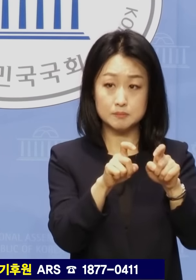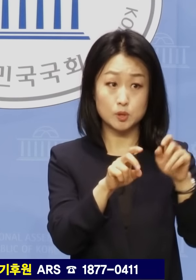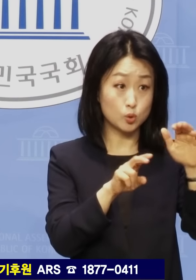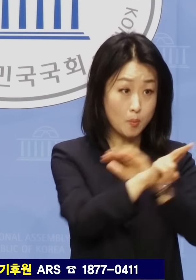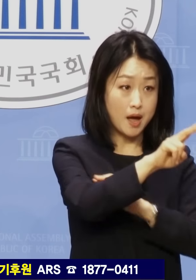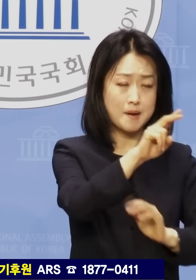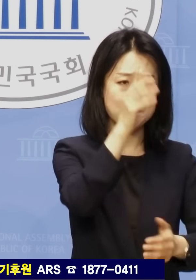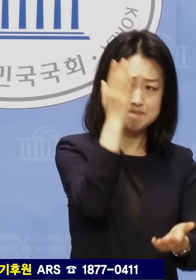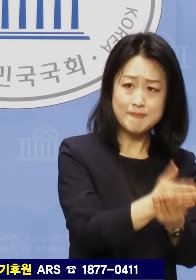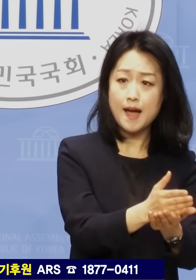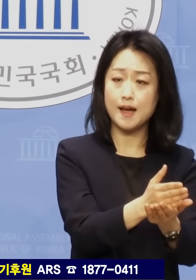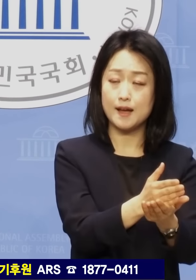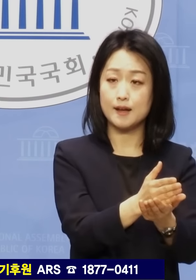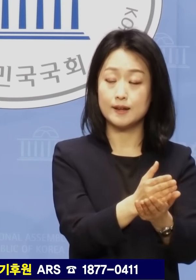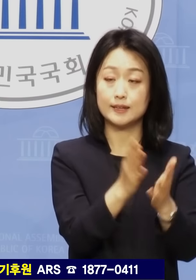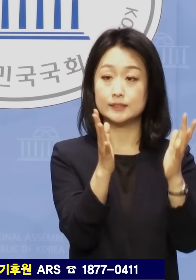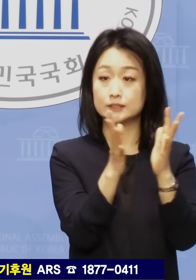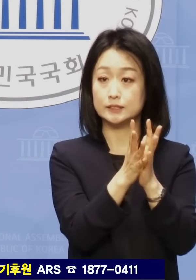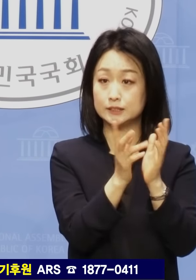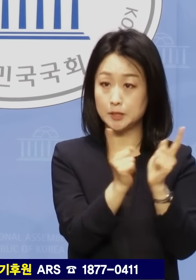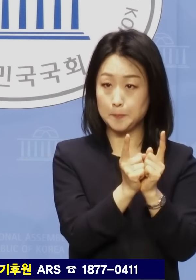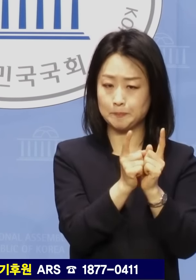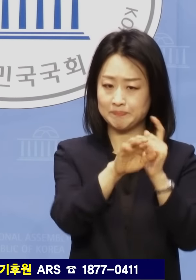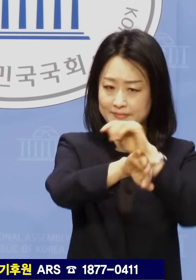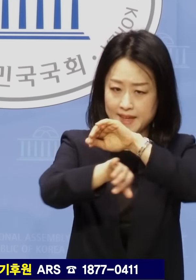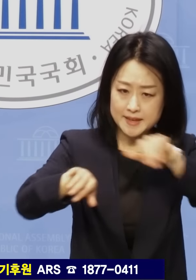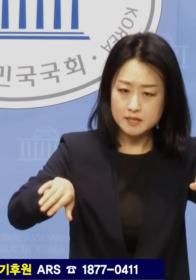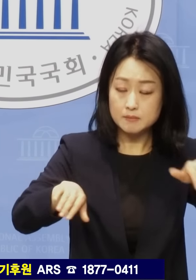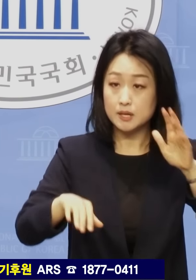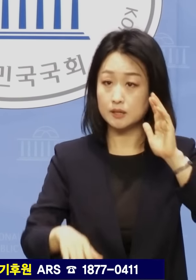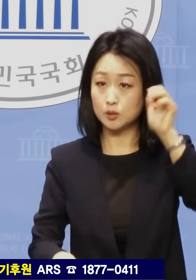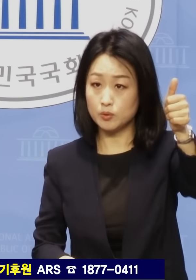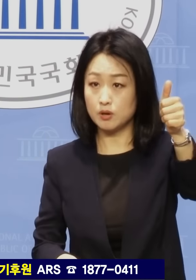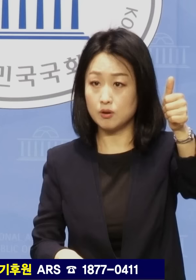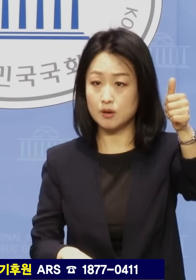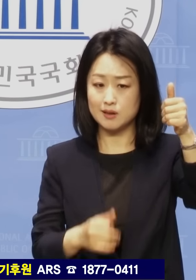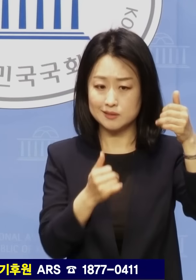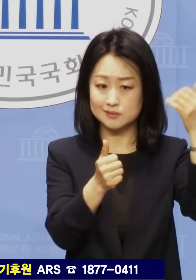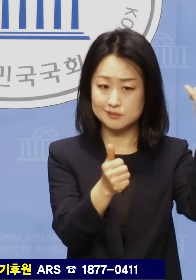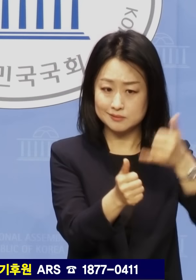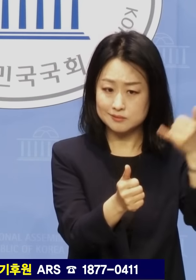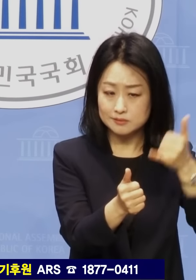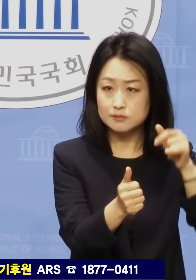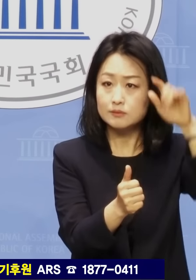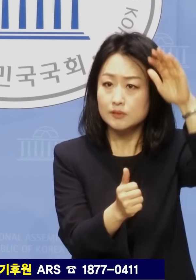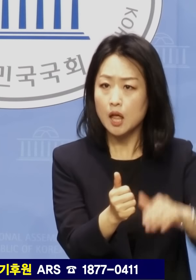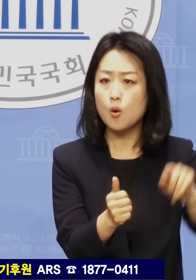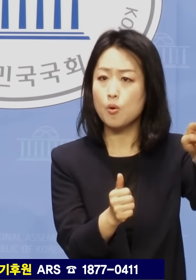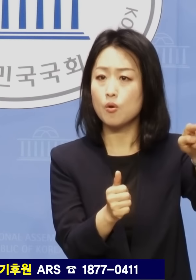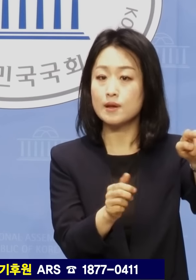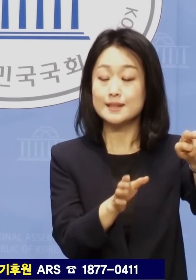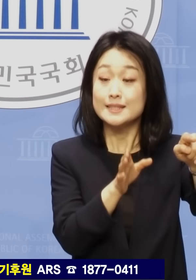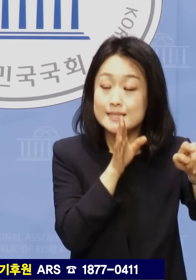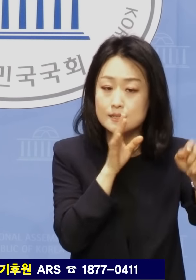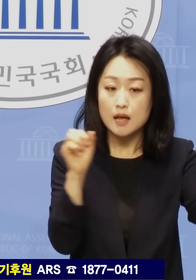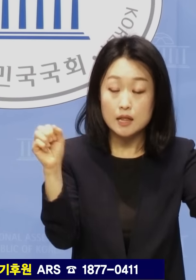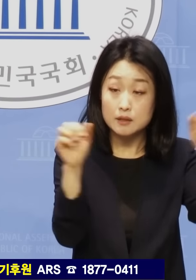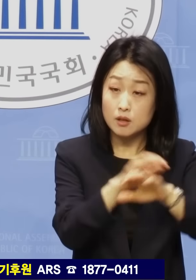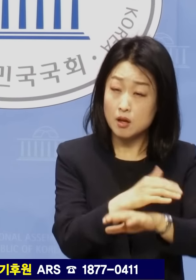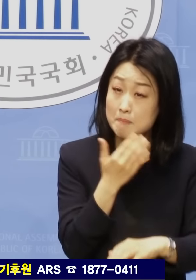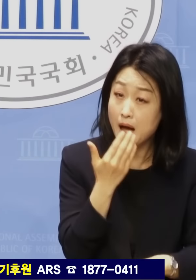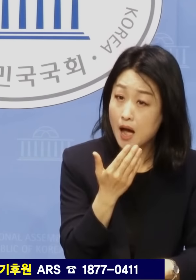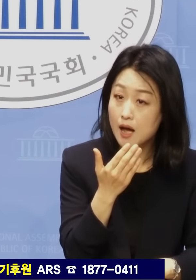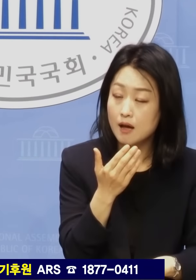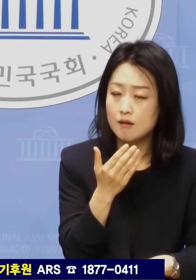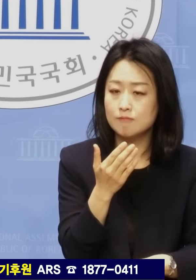윤석열 대통령의 직접적인 개입 보에 대한 단서가 나오는 마당에 아직도 진실을 덮을 수